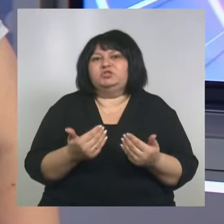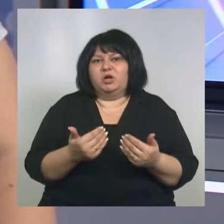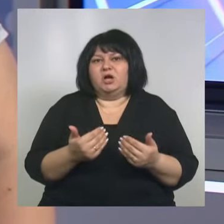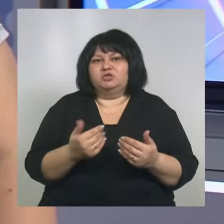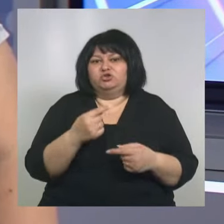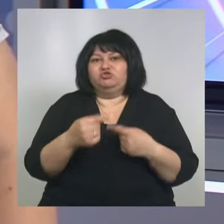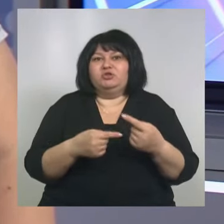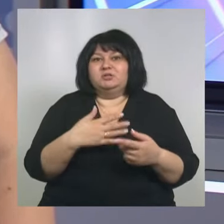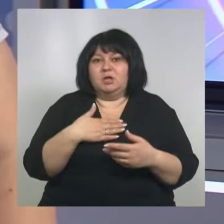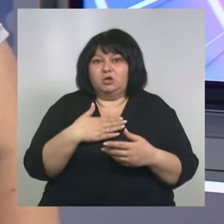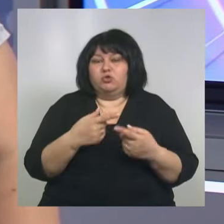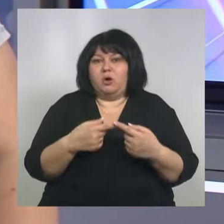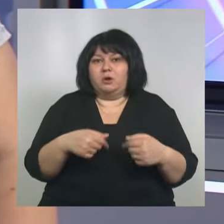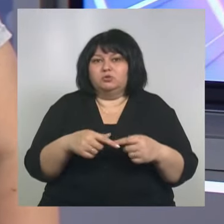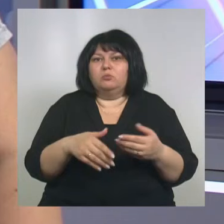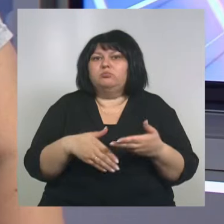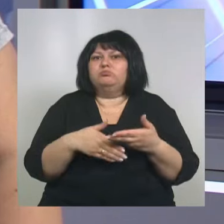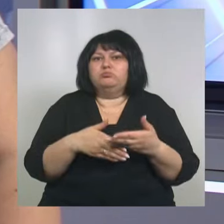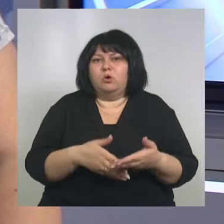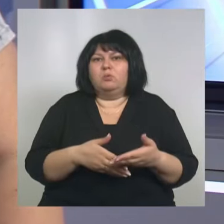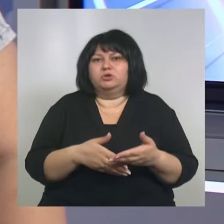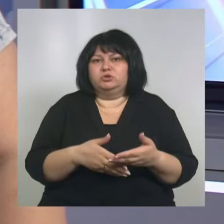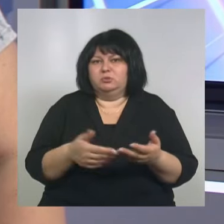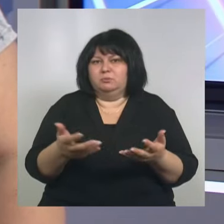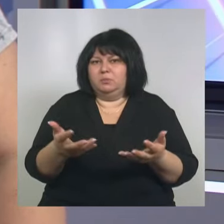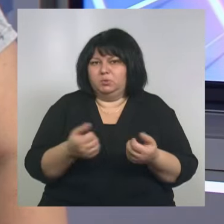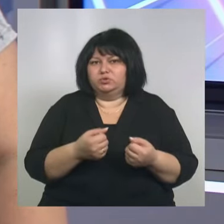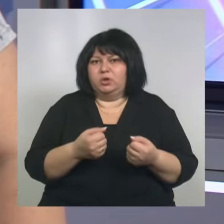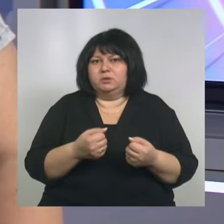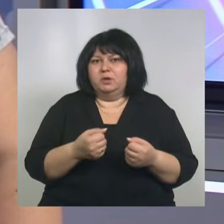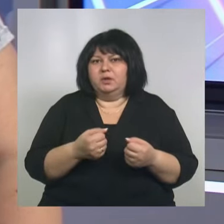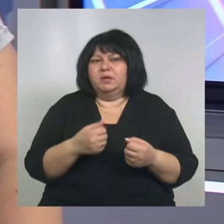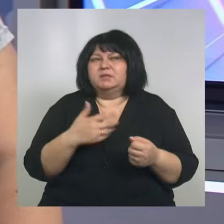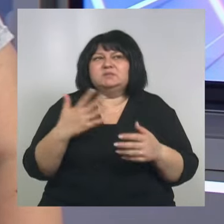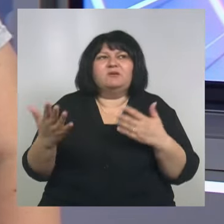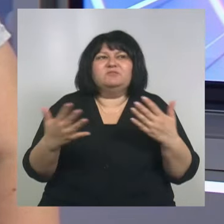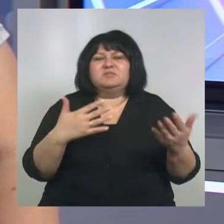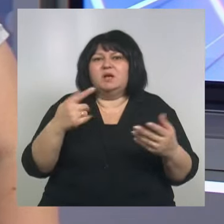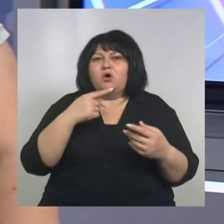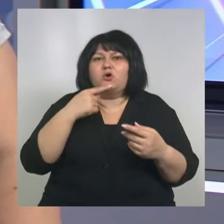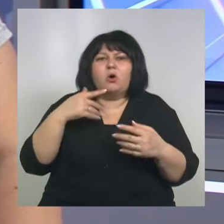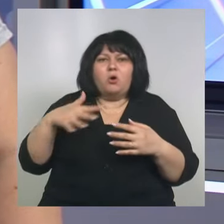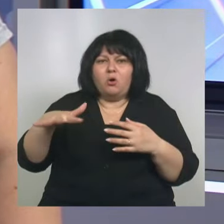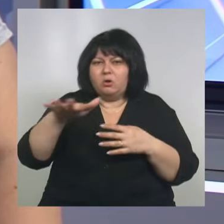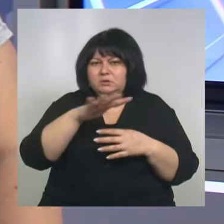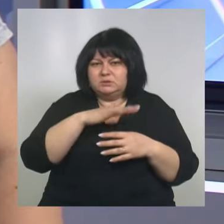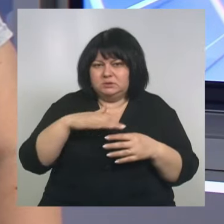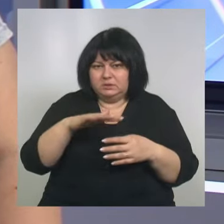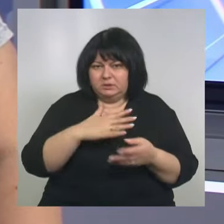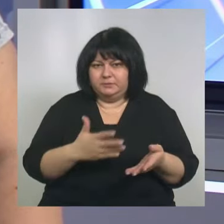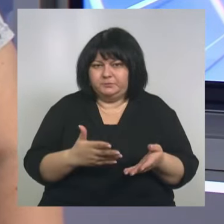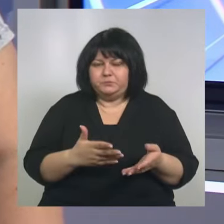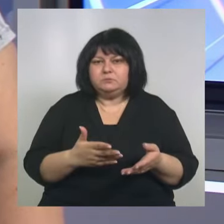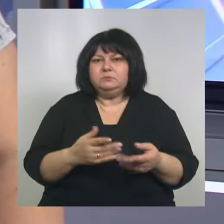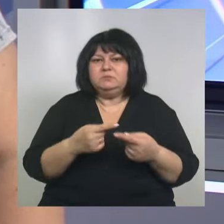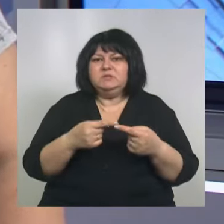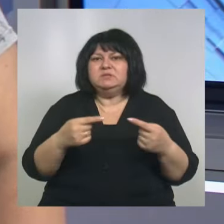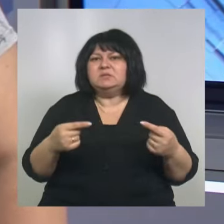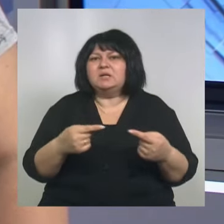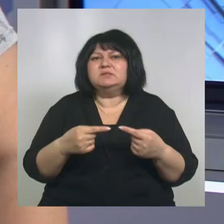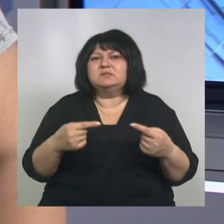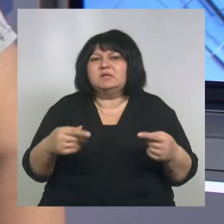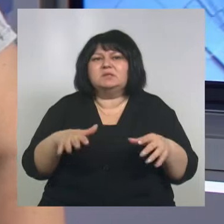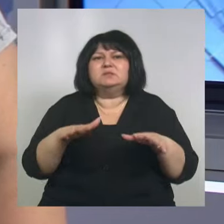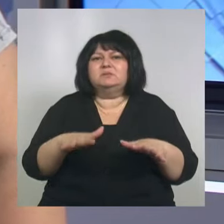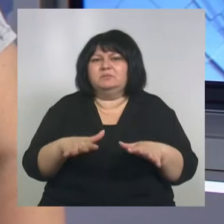через нашу организацию помощь приходит не знаю со всех со всех уголков России с разных с разных